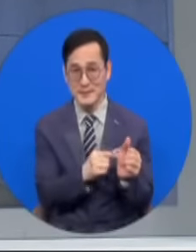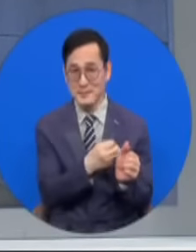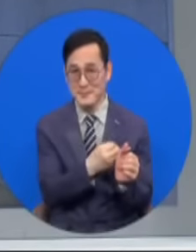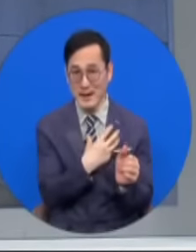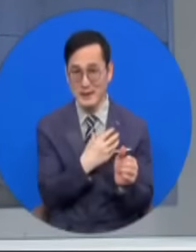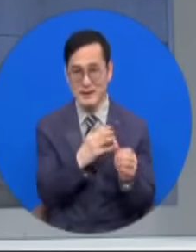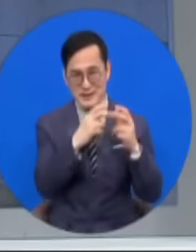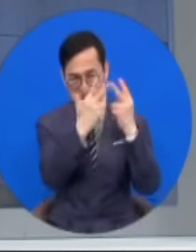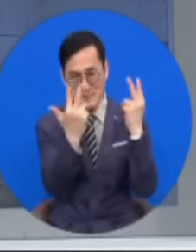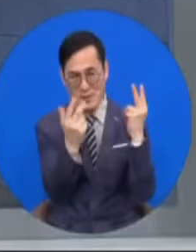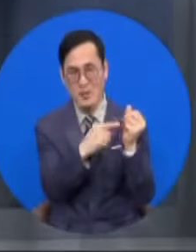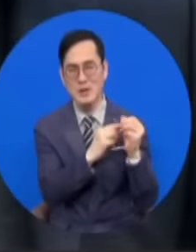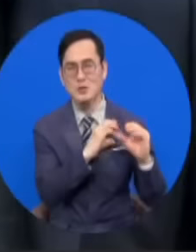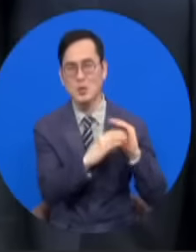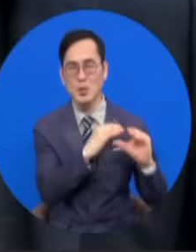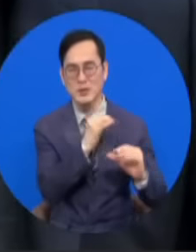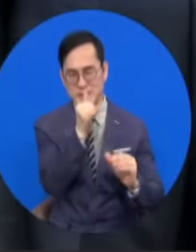내용인지